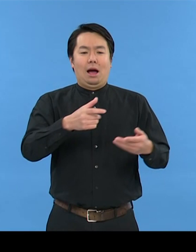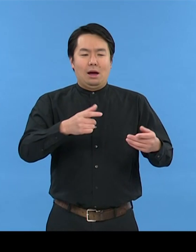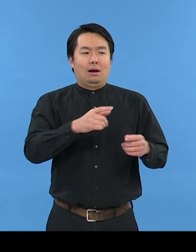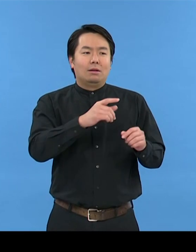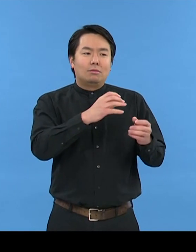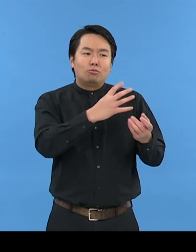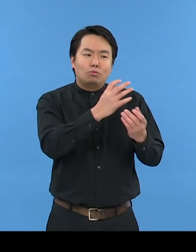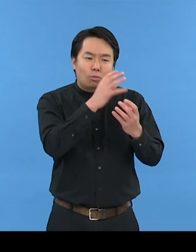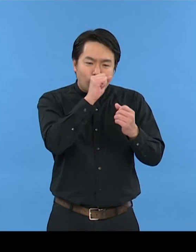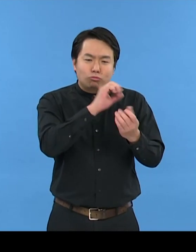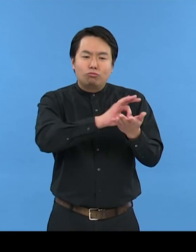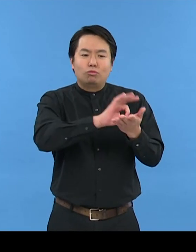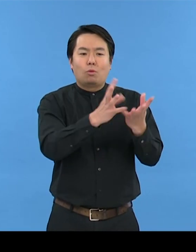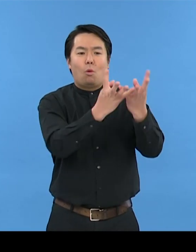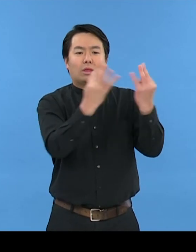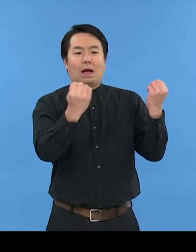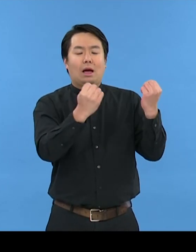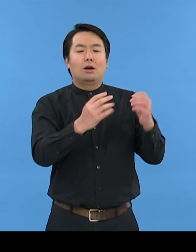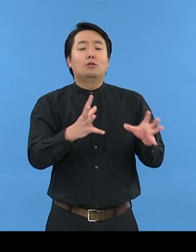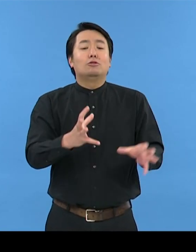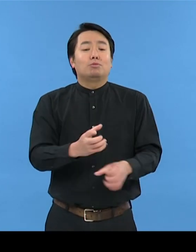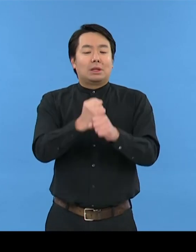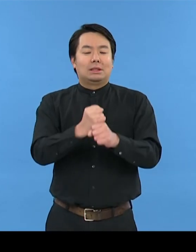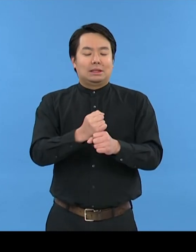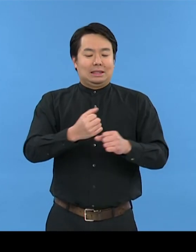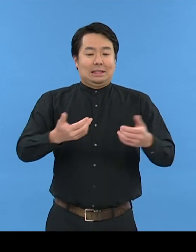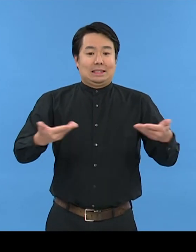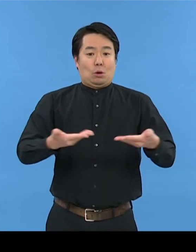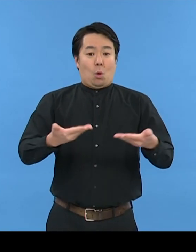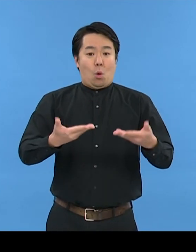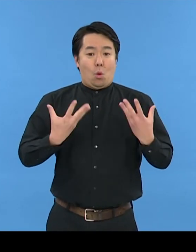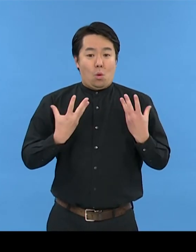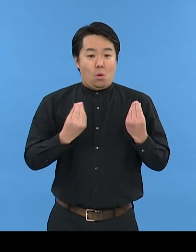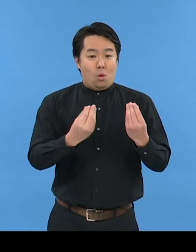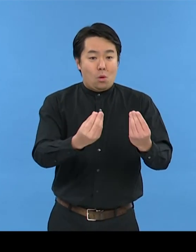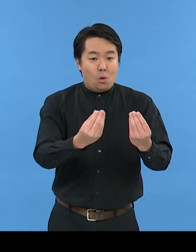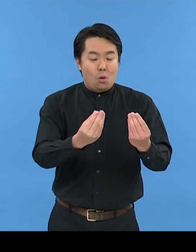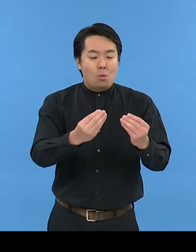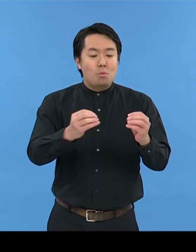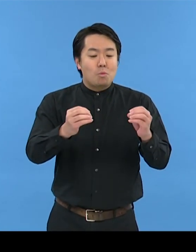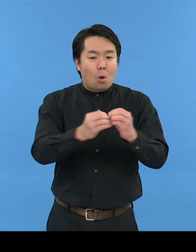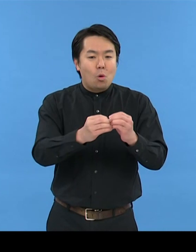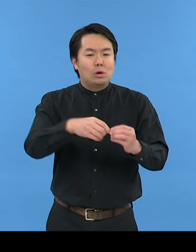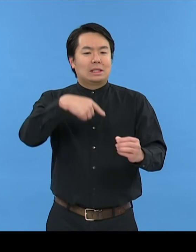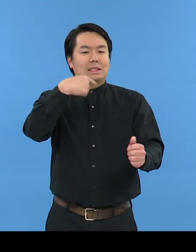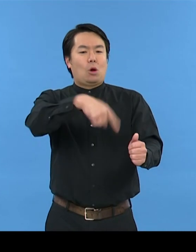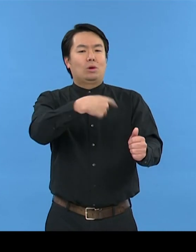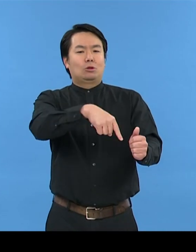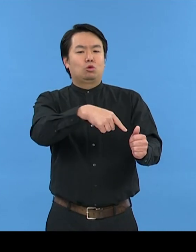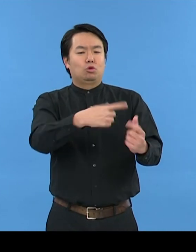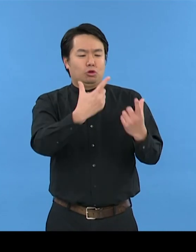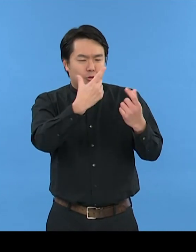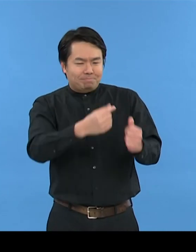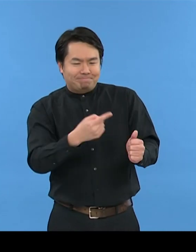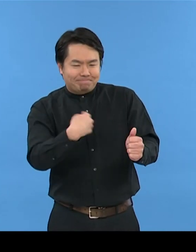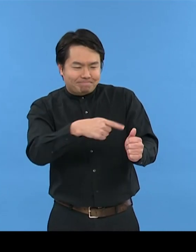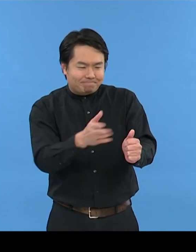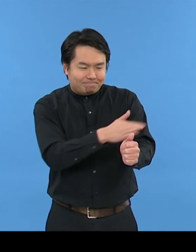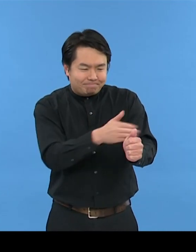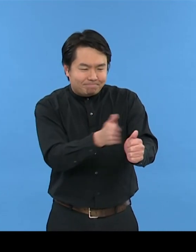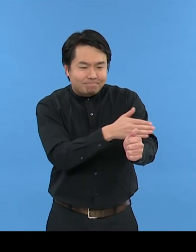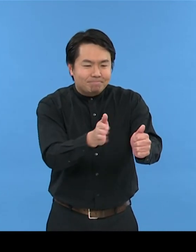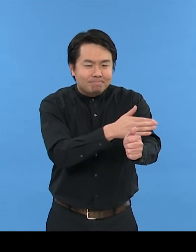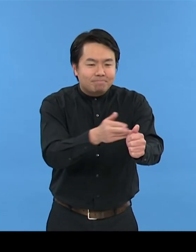使っていたんですけれども仕事を中心にしてその中で教育を受けていくというのが長期